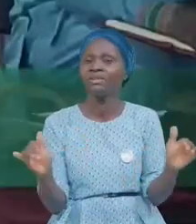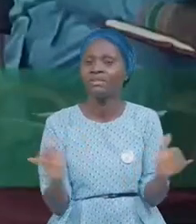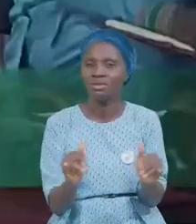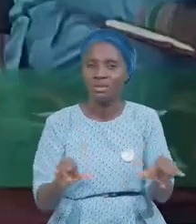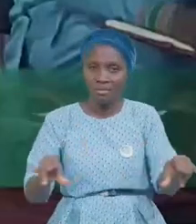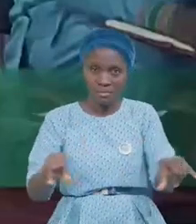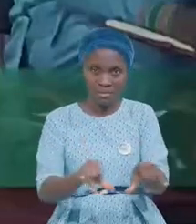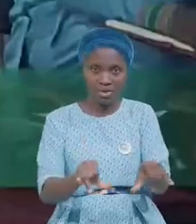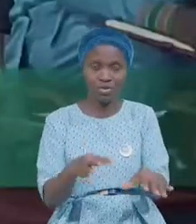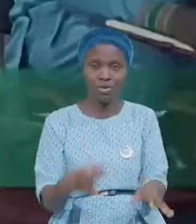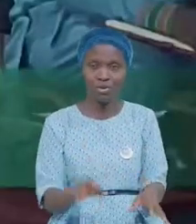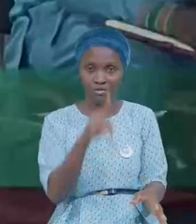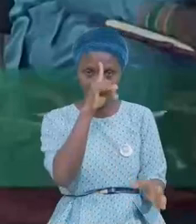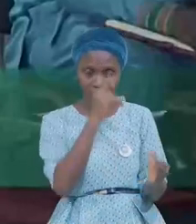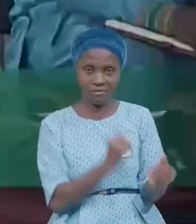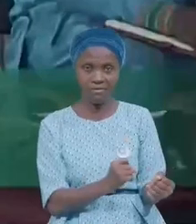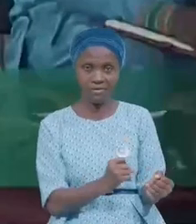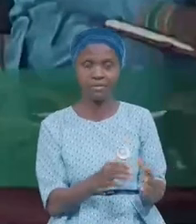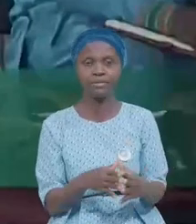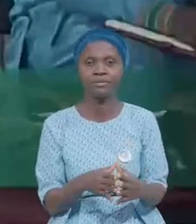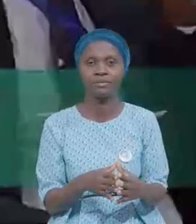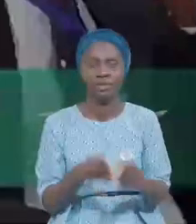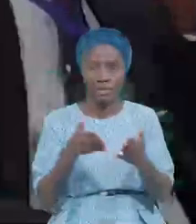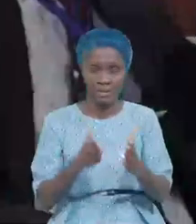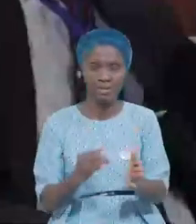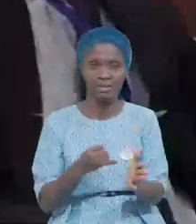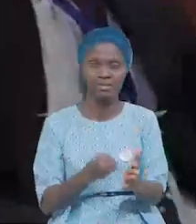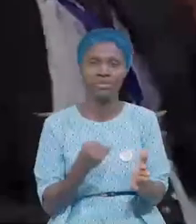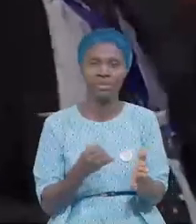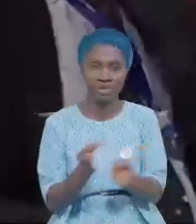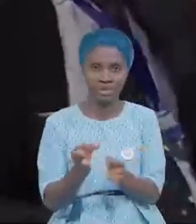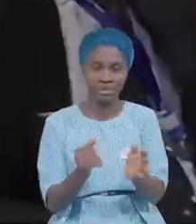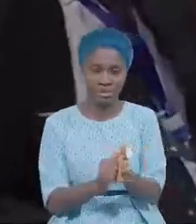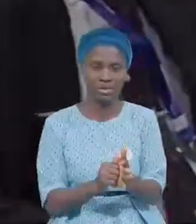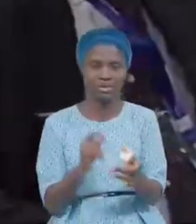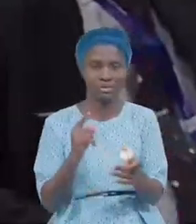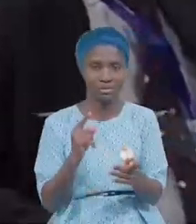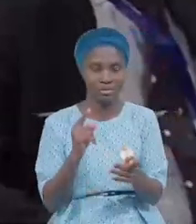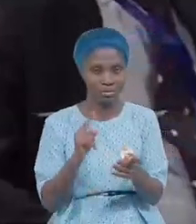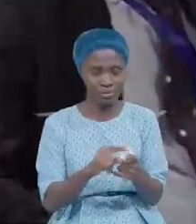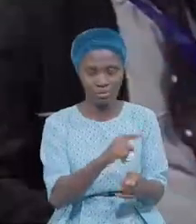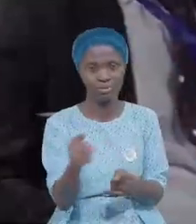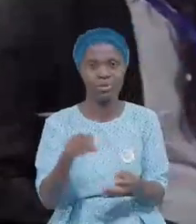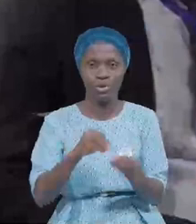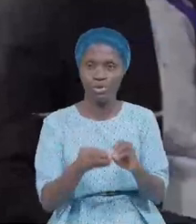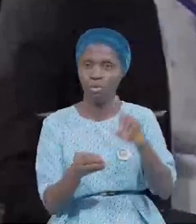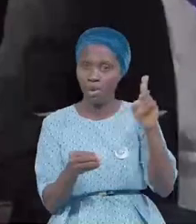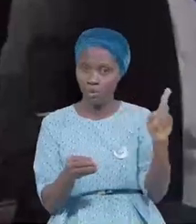foi. Laissez-moi vous présenter ça en trois sessions.